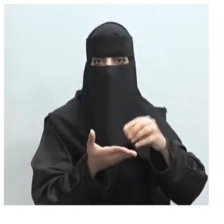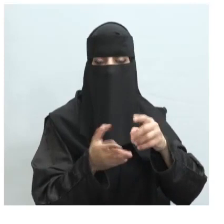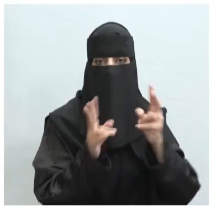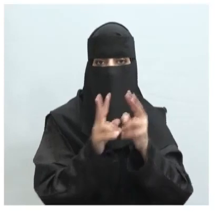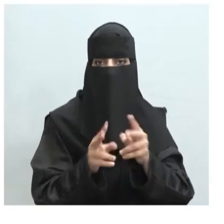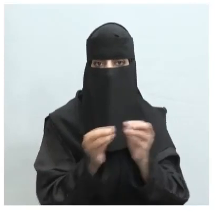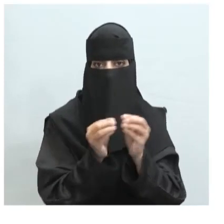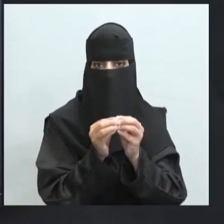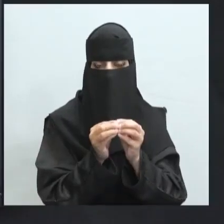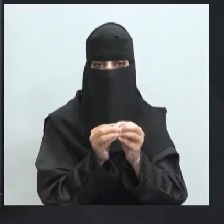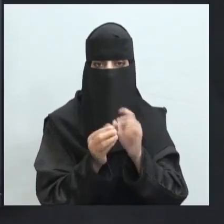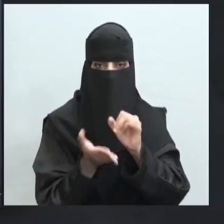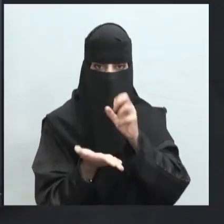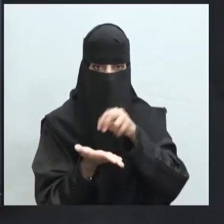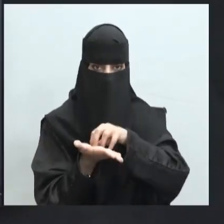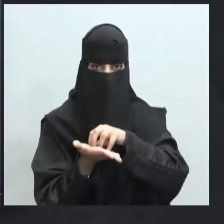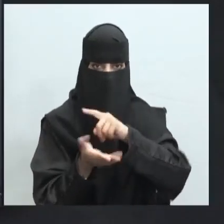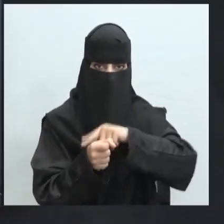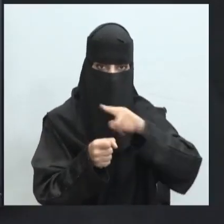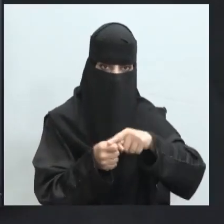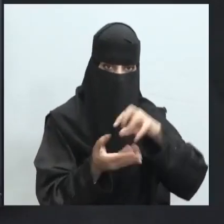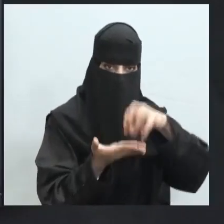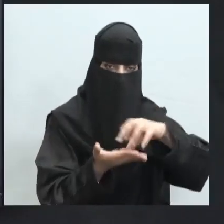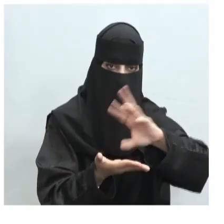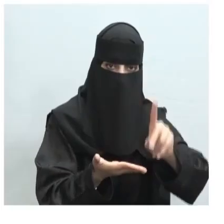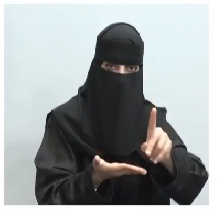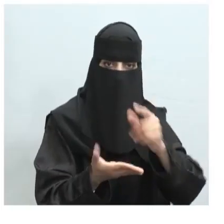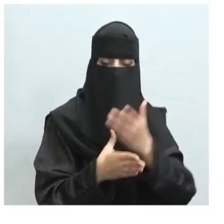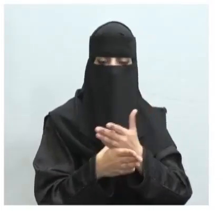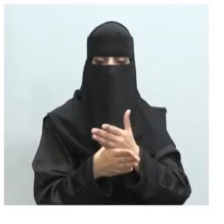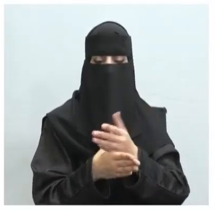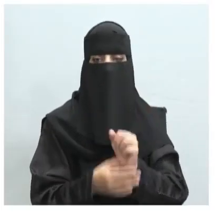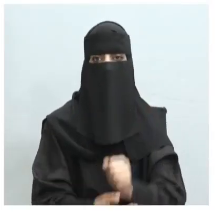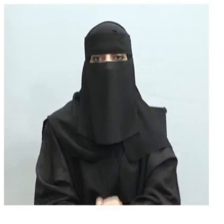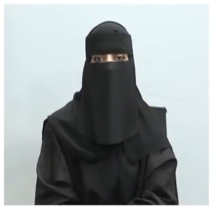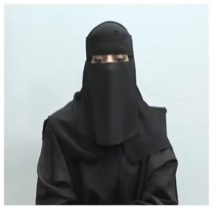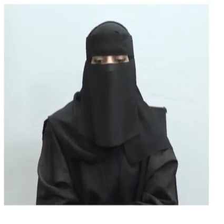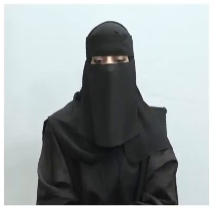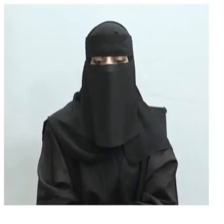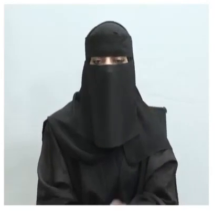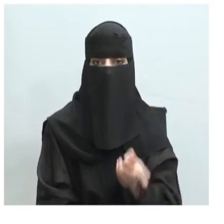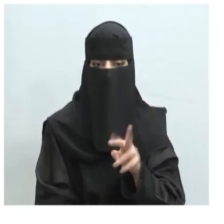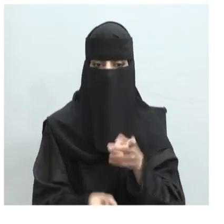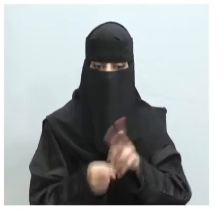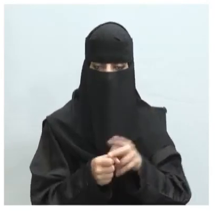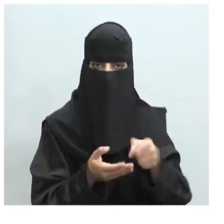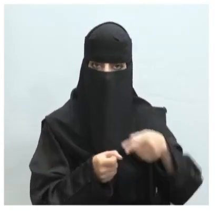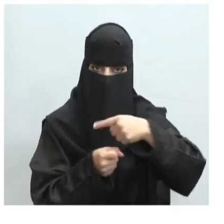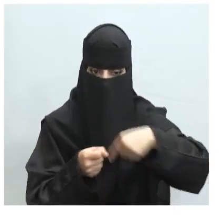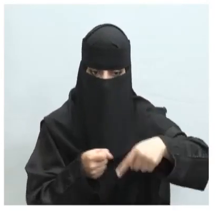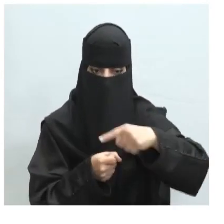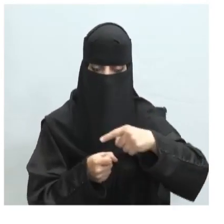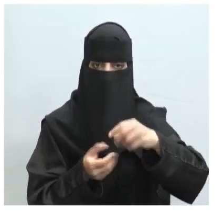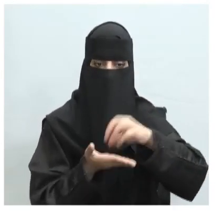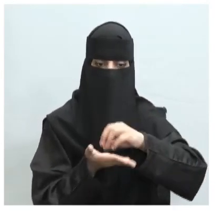الكهربائيه من المصدر واليه تنتقل للشحنات الكهربائيه من المصدر ثم بعد ذلك تعود مره اخرى الى